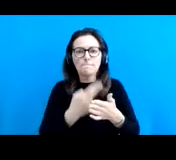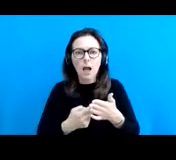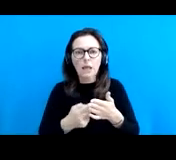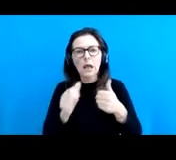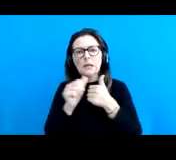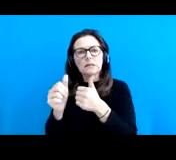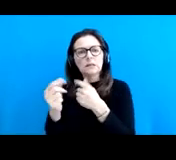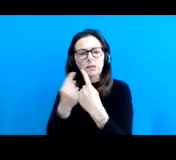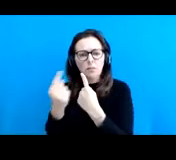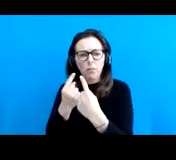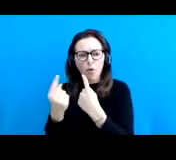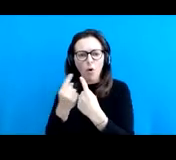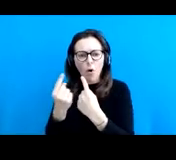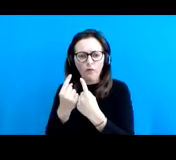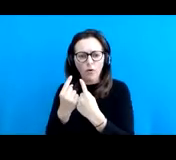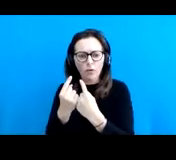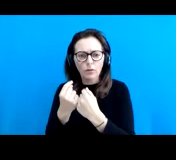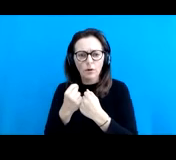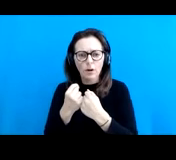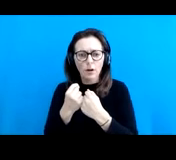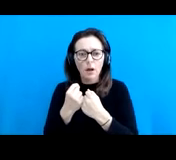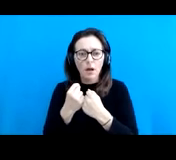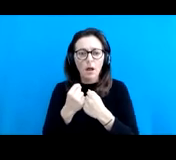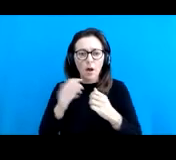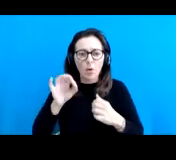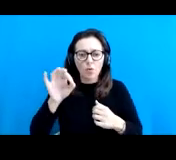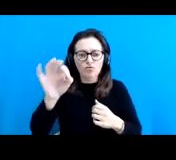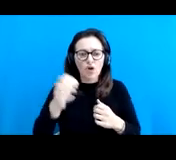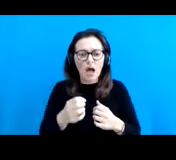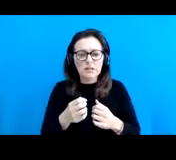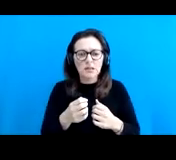skupini prijateljev, se pogovarjati, si